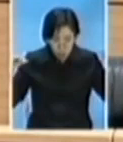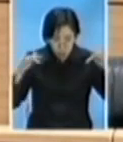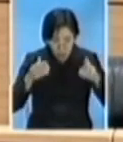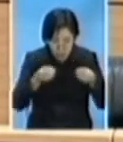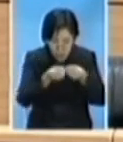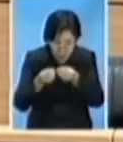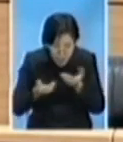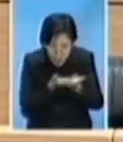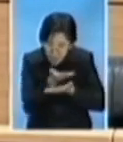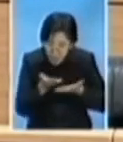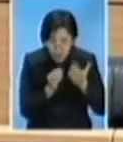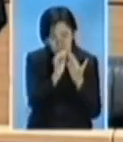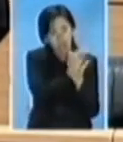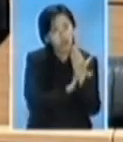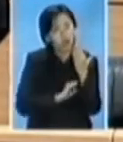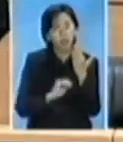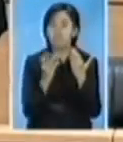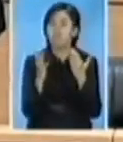องในชนบทเลยครับ